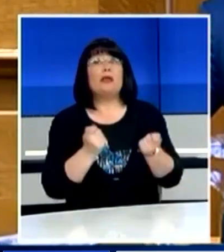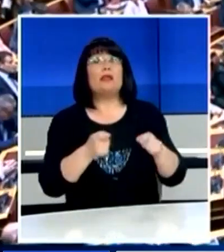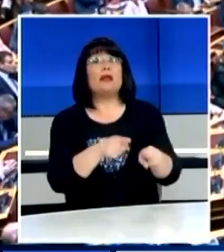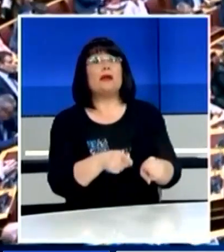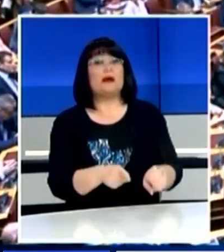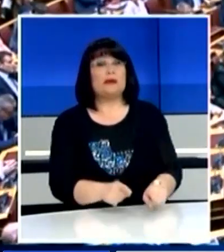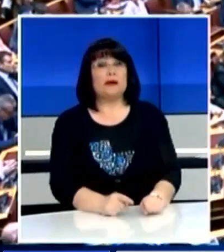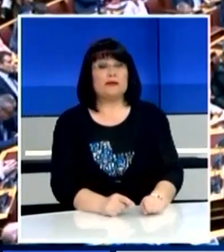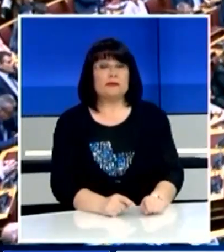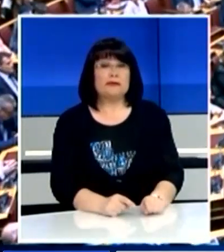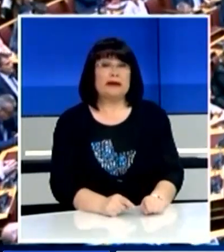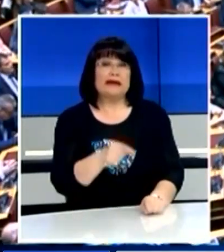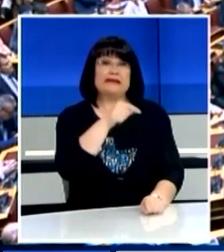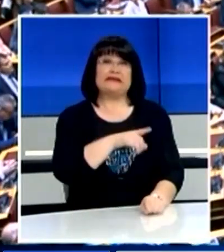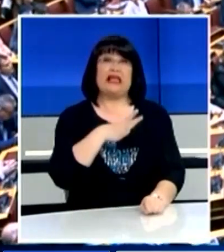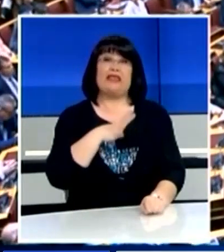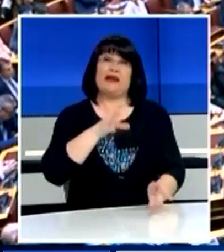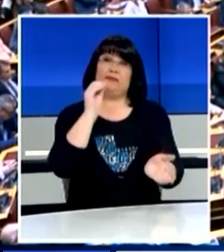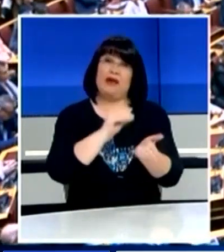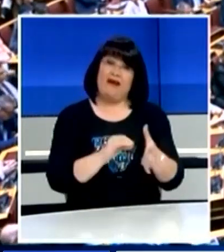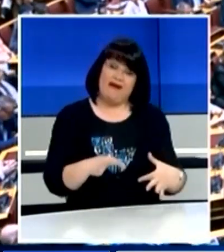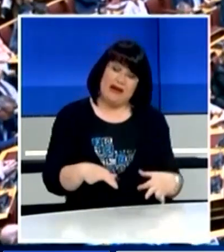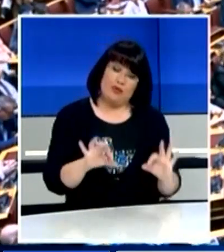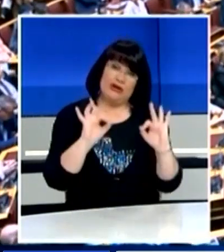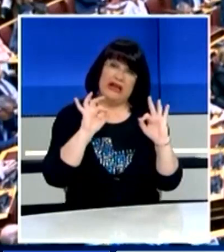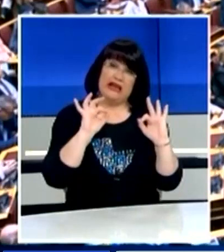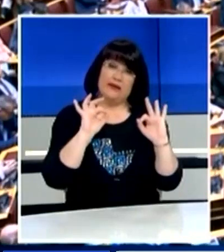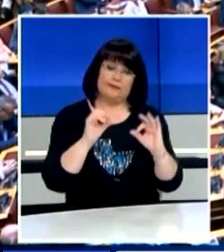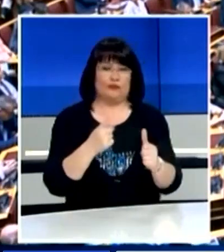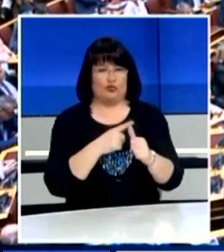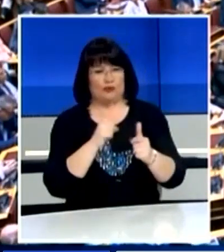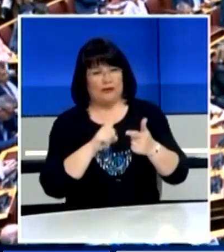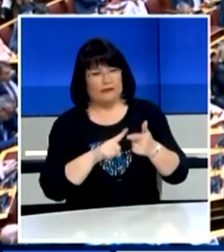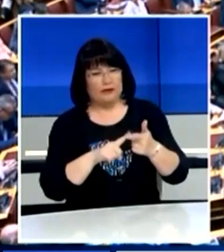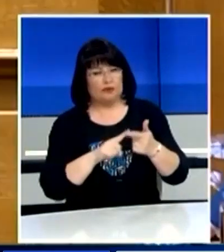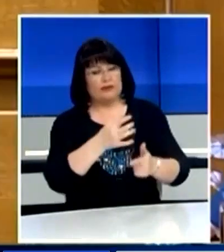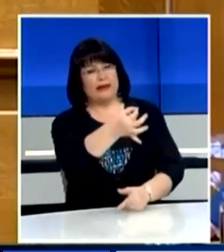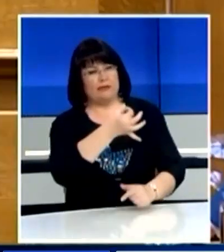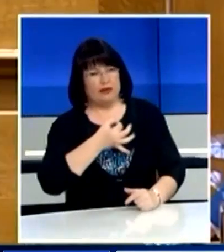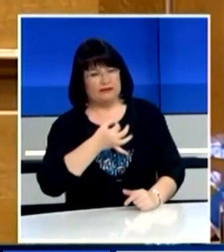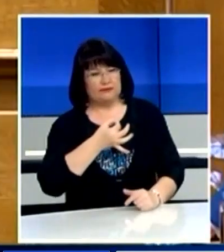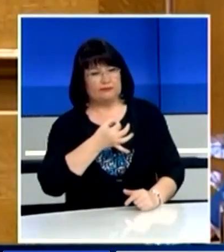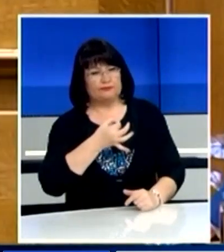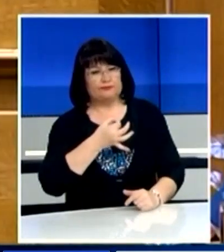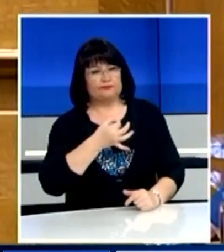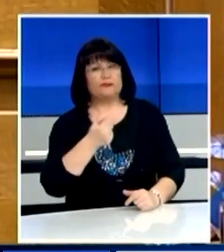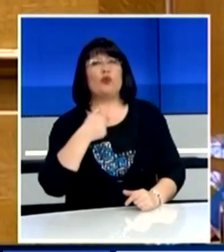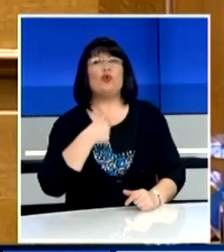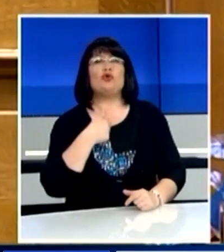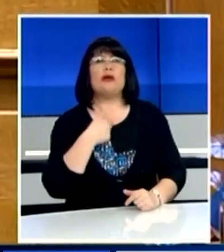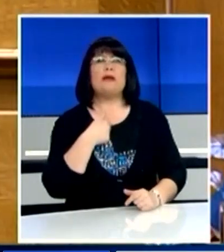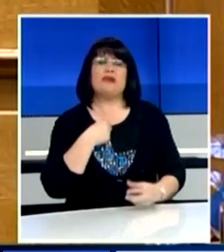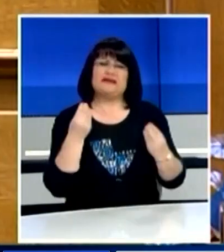και θέλετε να ανακαλύψετε τον τροχό τώρα? Δεύτερον, μας είπατε ότι και εμείς